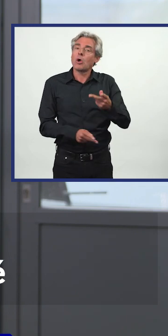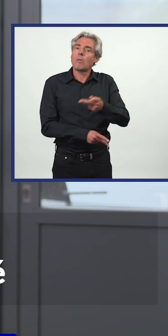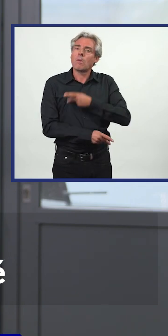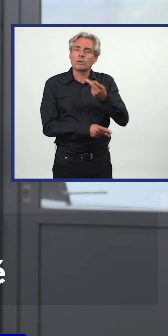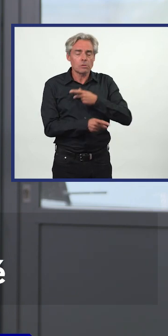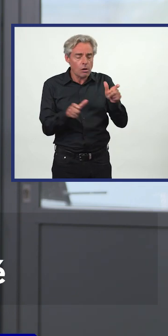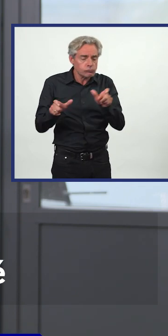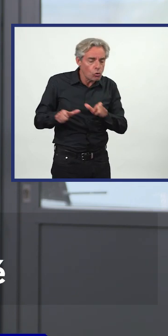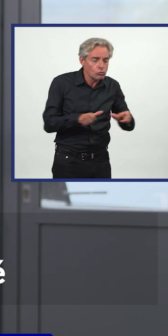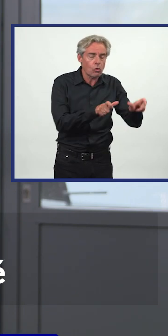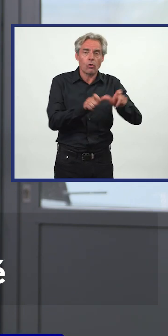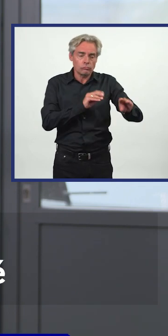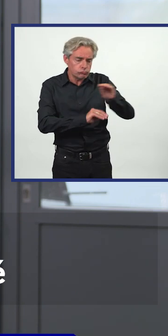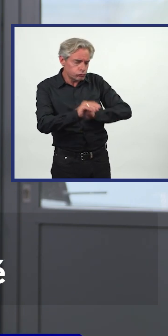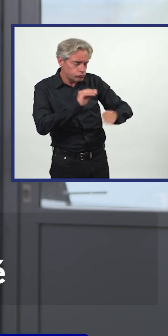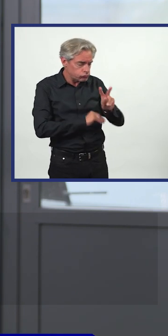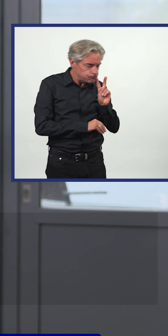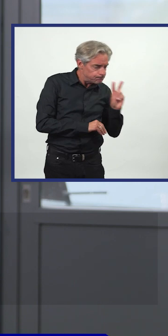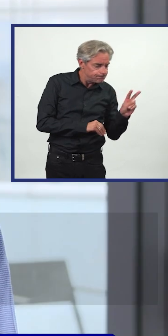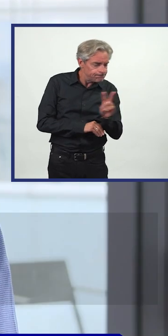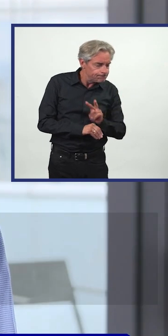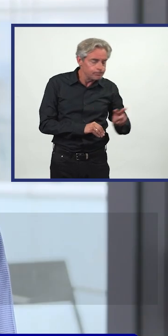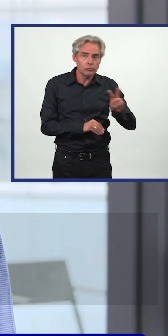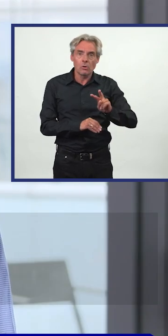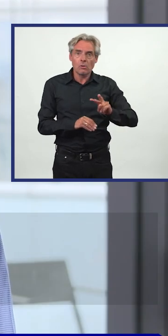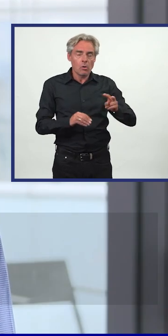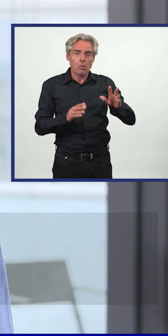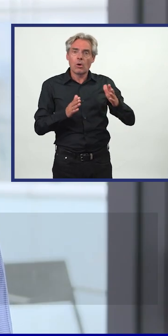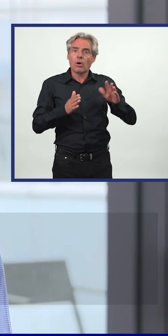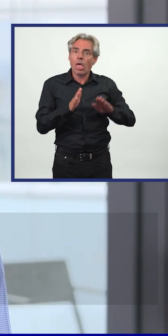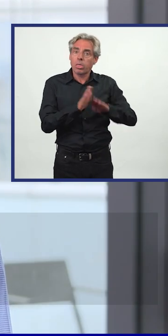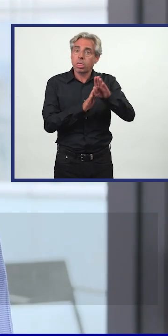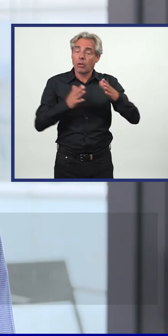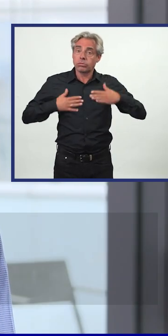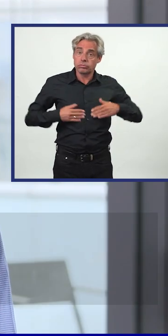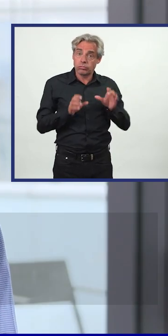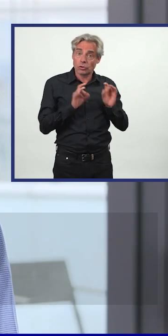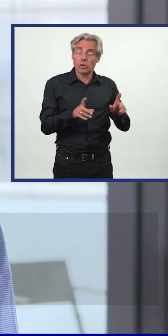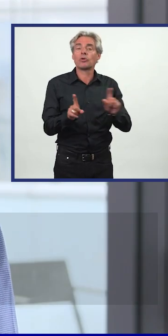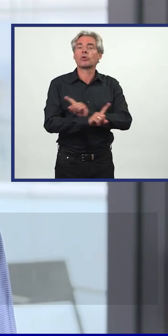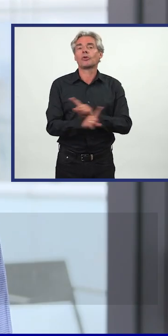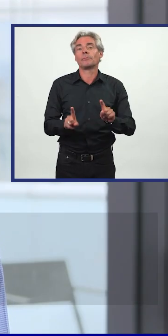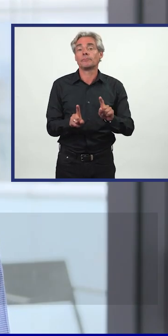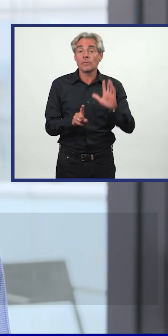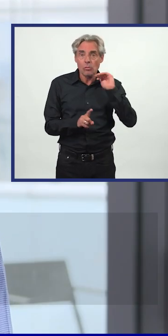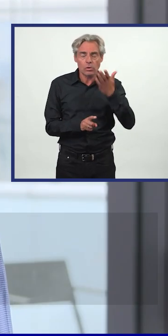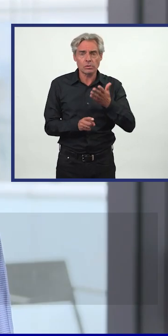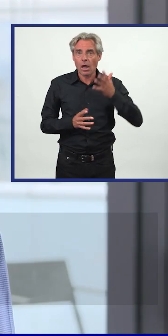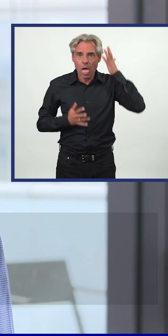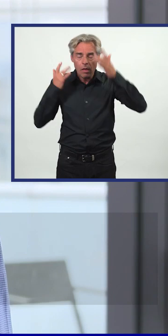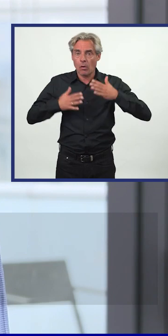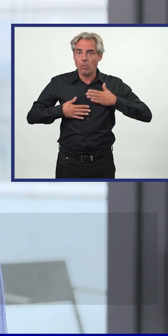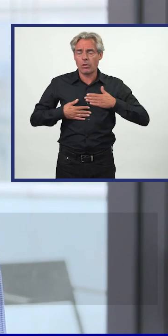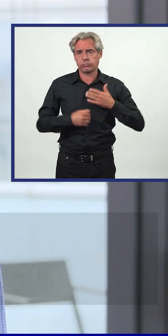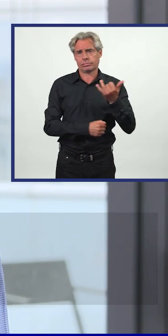qui s'occupent de patients comme vous n'ont constaté aucune recrudescence de rejet. Donc il n'y a aucune raison d'avoir